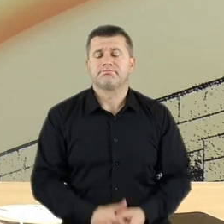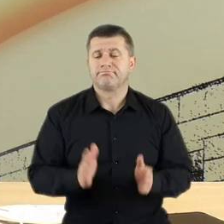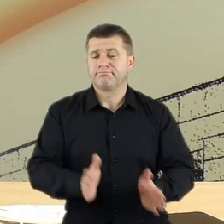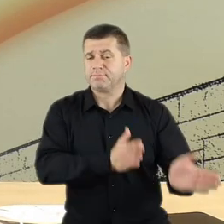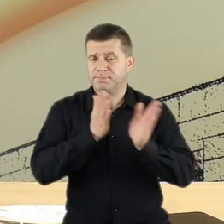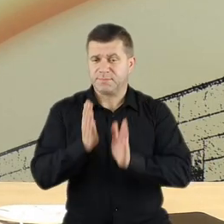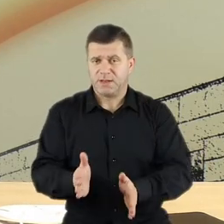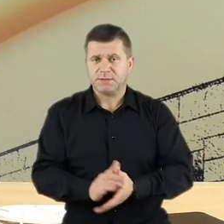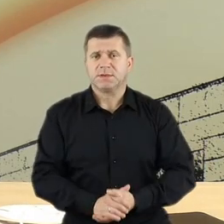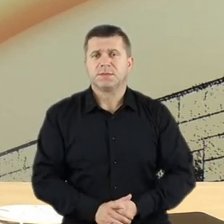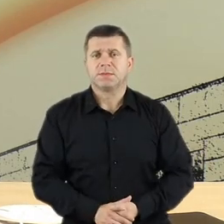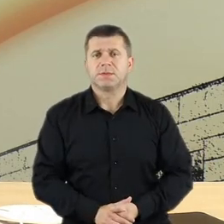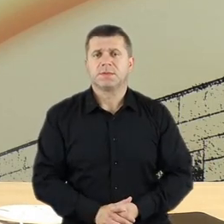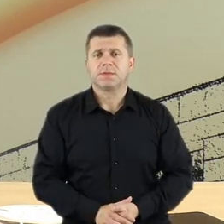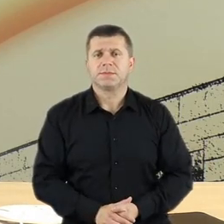następnym